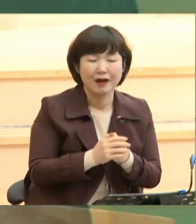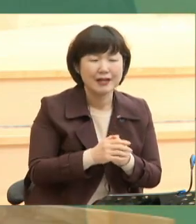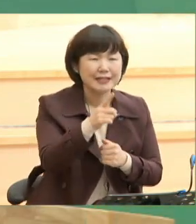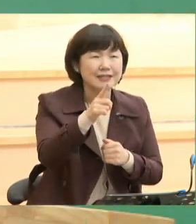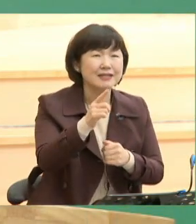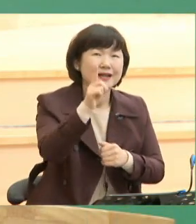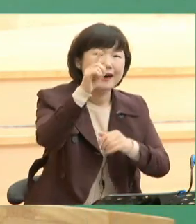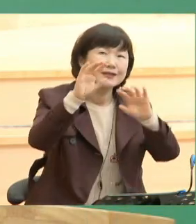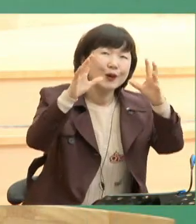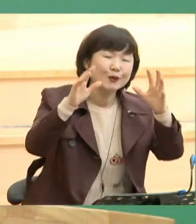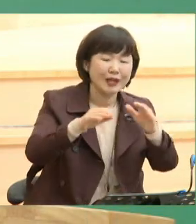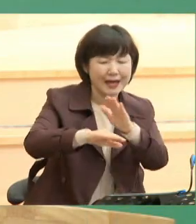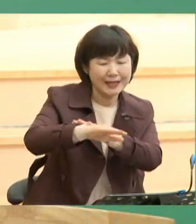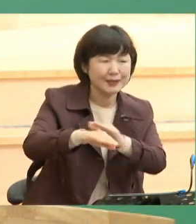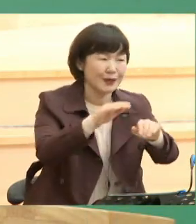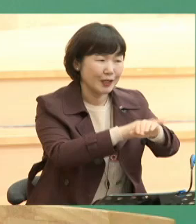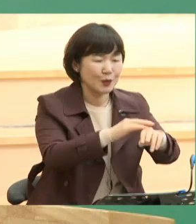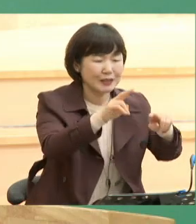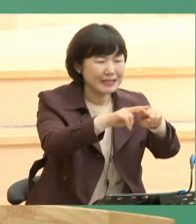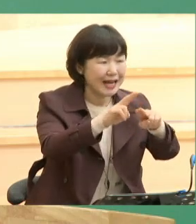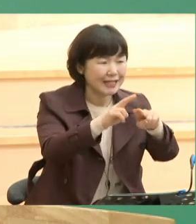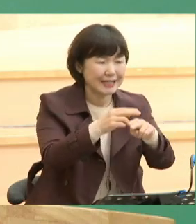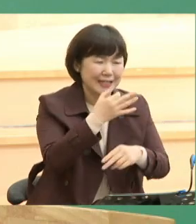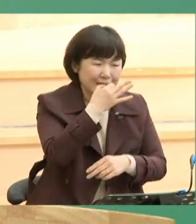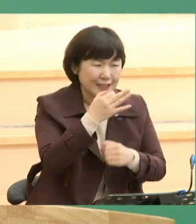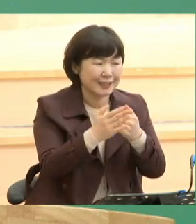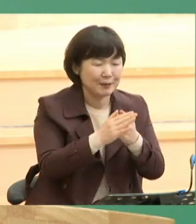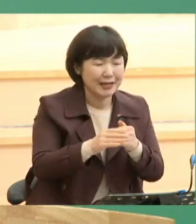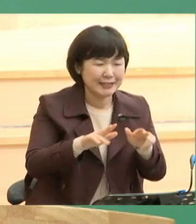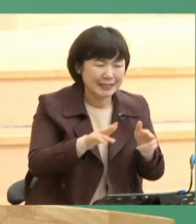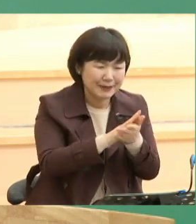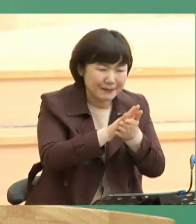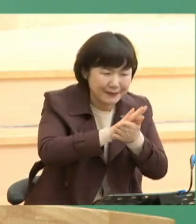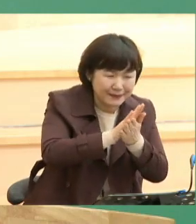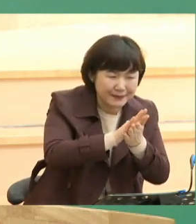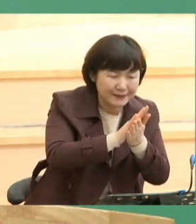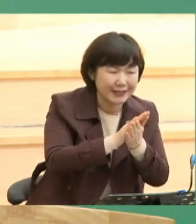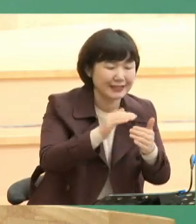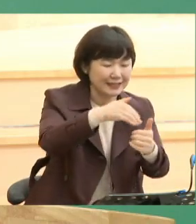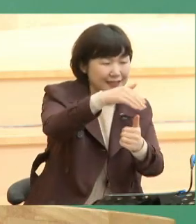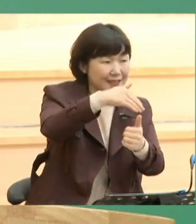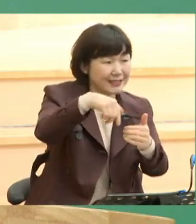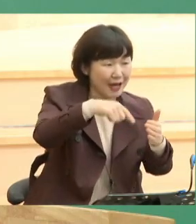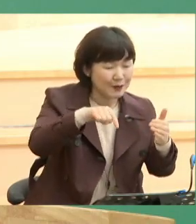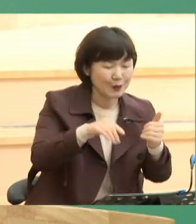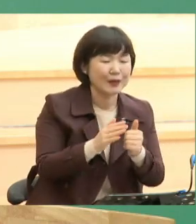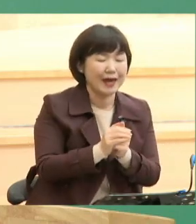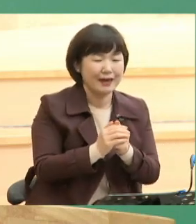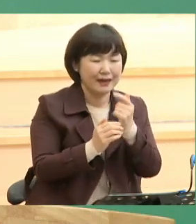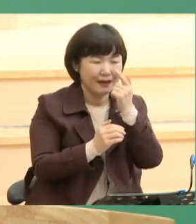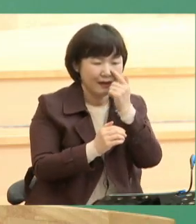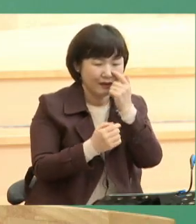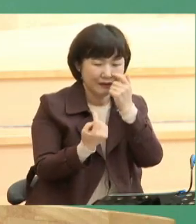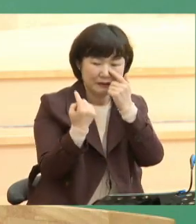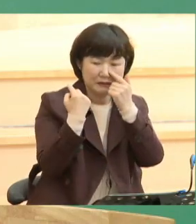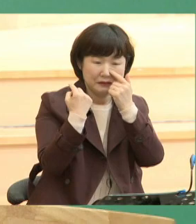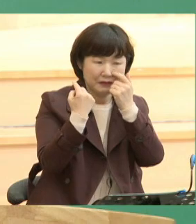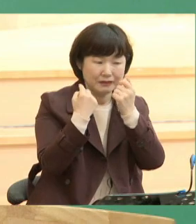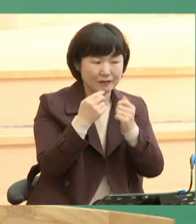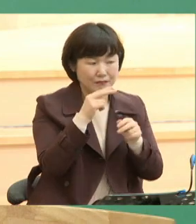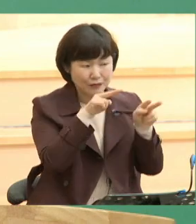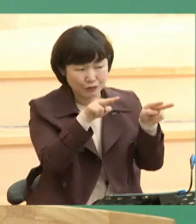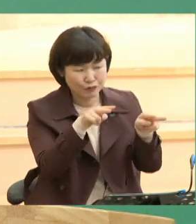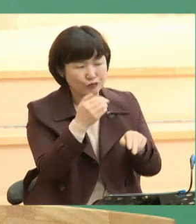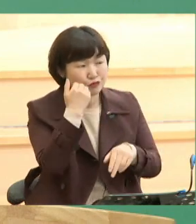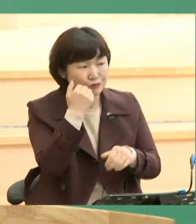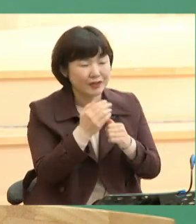으로 말미암아 이렇게 막 힘이 걷는 사랑하는 그런 상황 속에 옆에 또 누가 그걸 지켜 봤을까요 다른 제자들